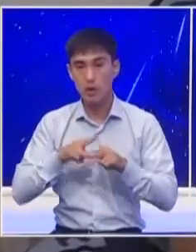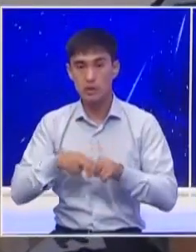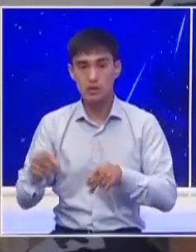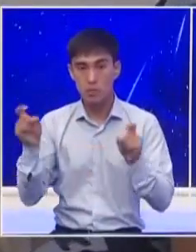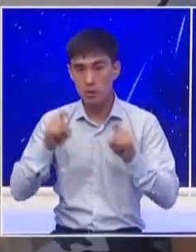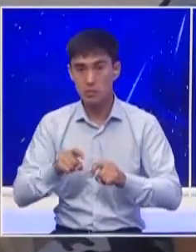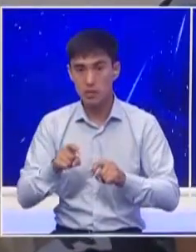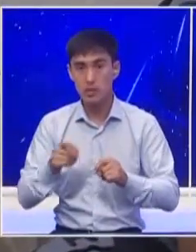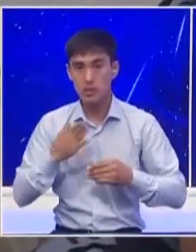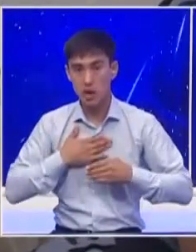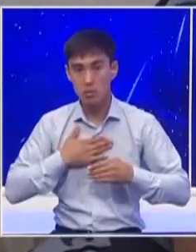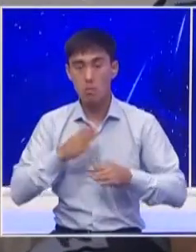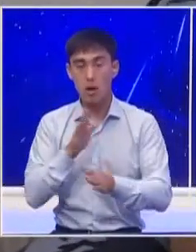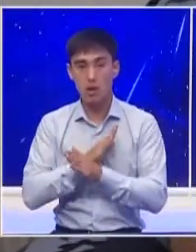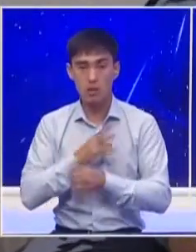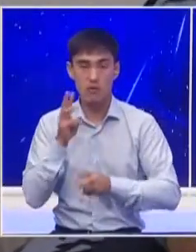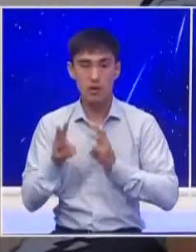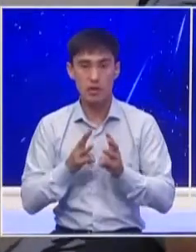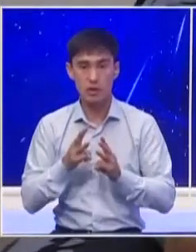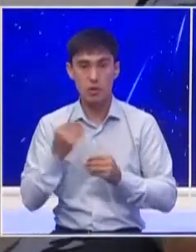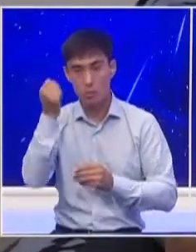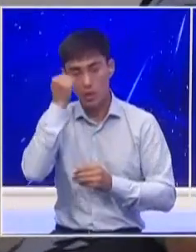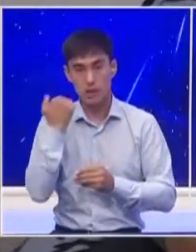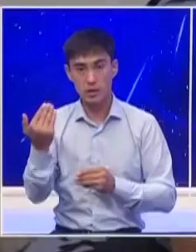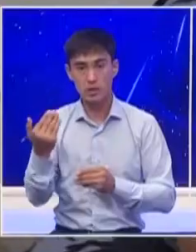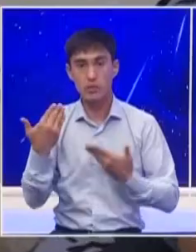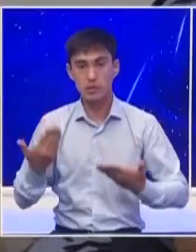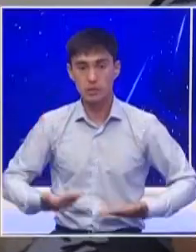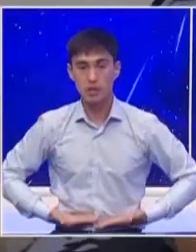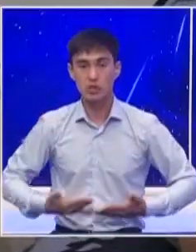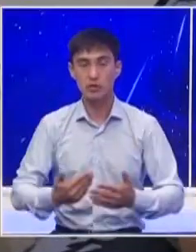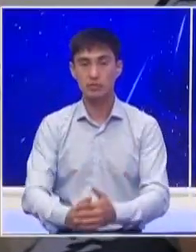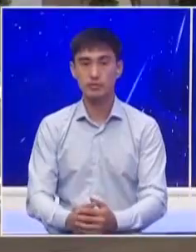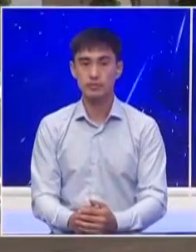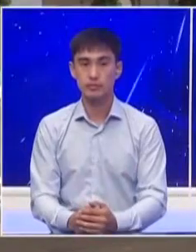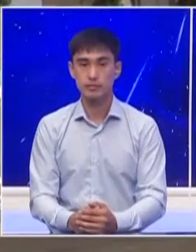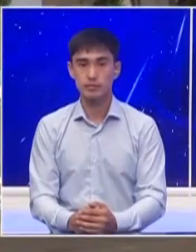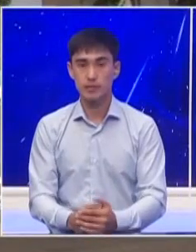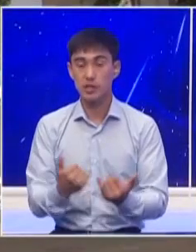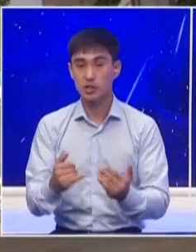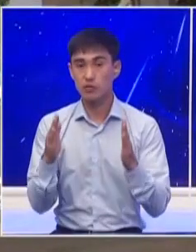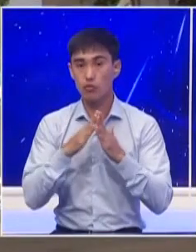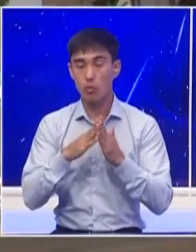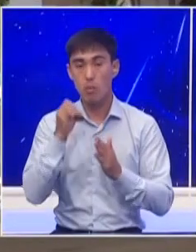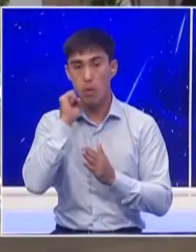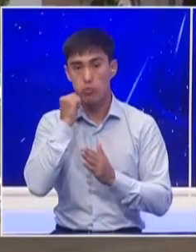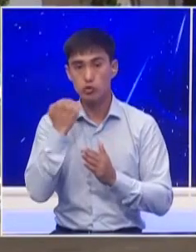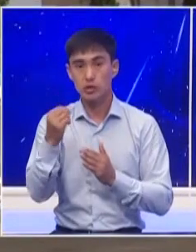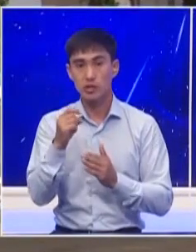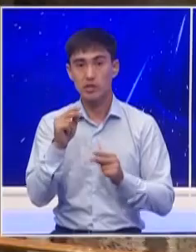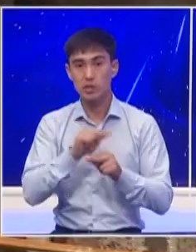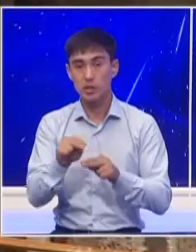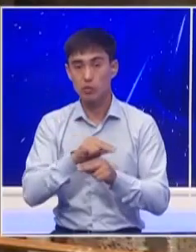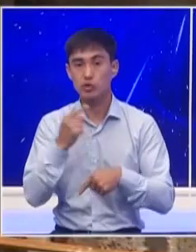не подоспели вовремя, я бы погибла в огне. Только благодаря им я стала жива. Сейчас в доме бабушки Занипы идет